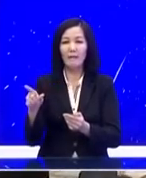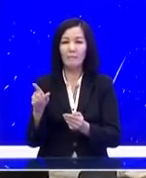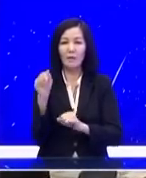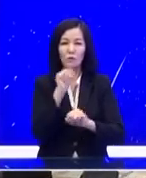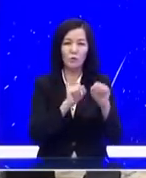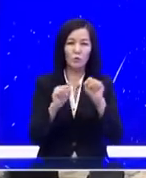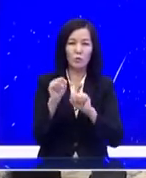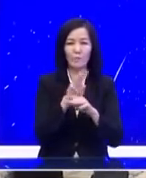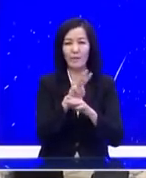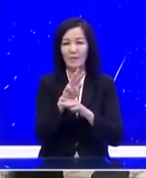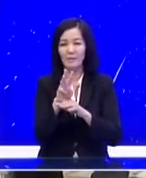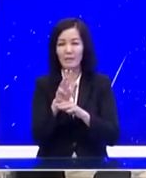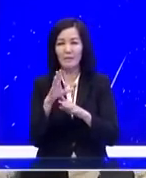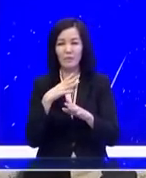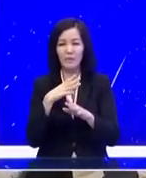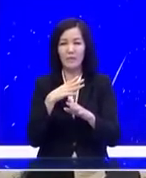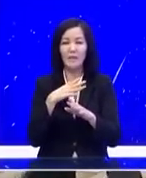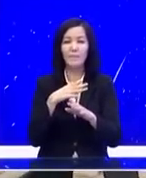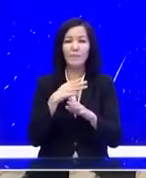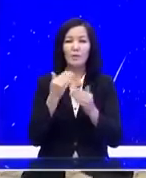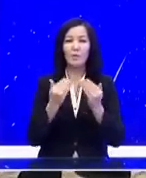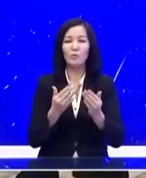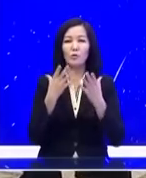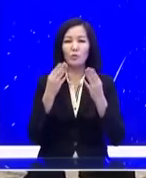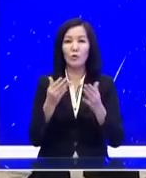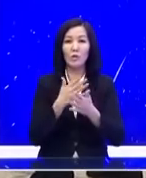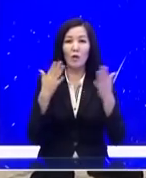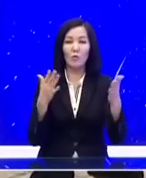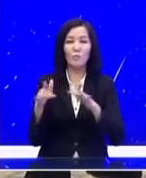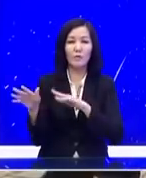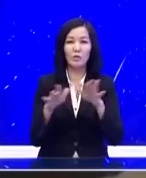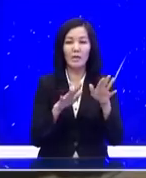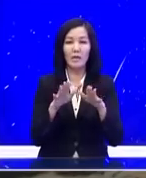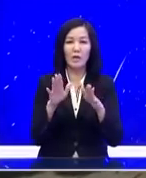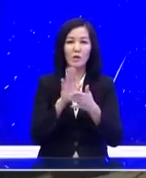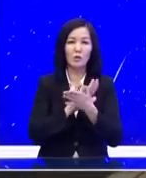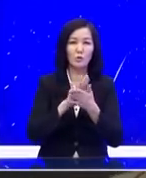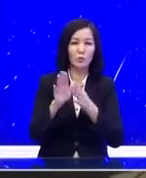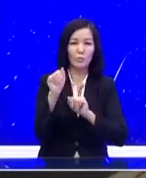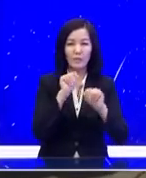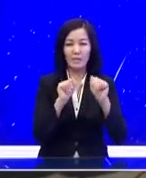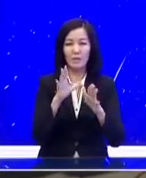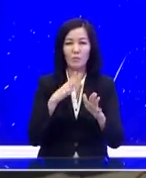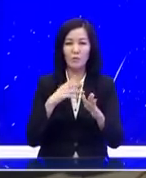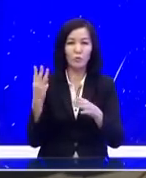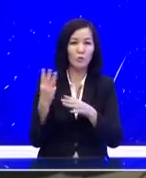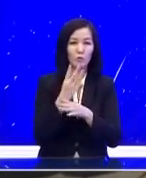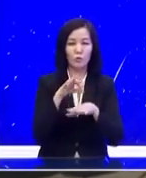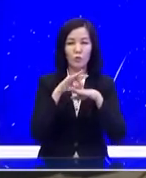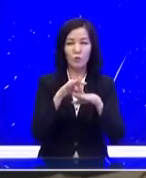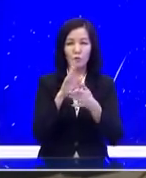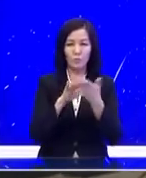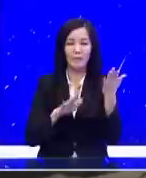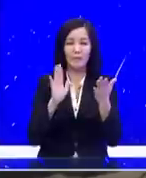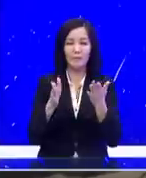жатыр. Біз осы күнге дейін 2 рет ауқымды дезинфекцияны жасадық. Осы аптада 3-ші рет ауқымды дезинфекцияны біз